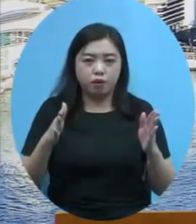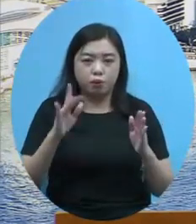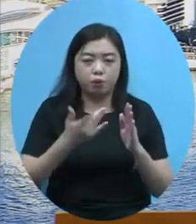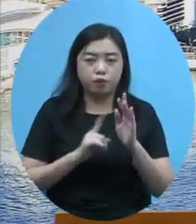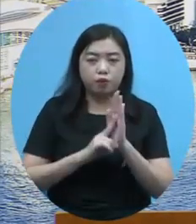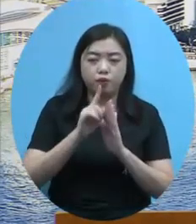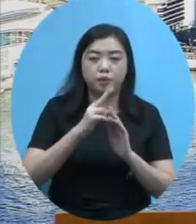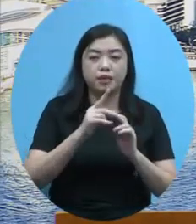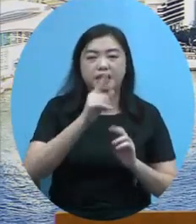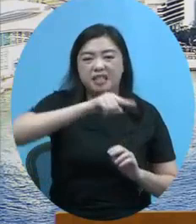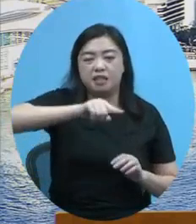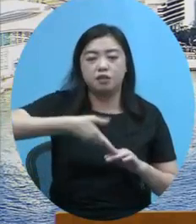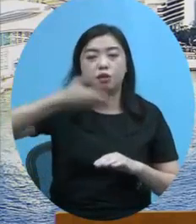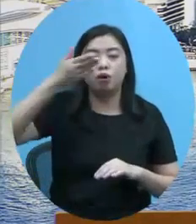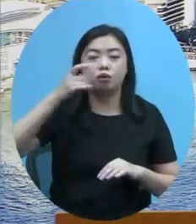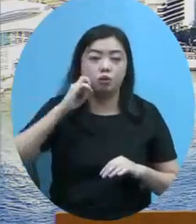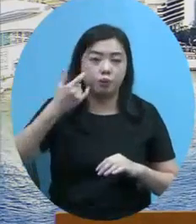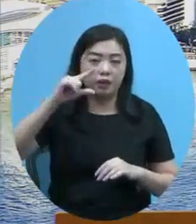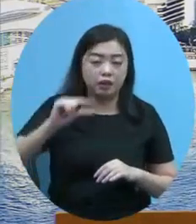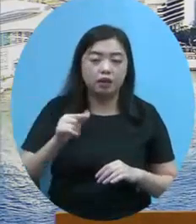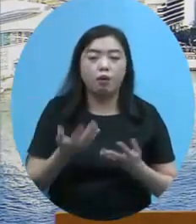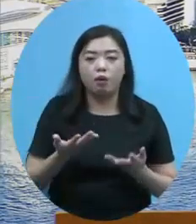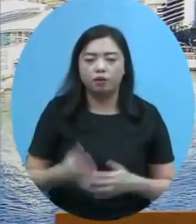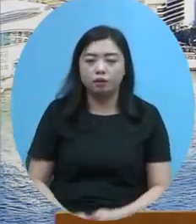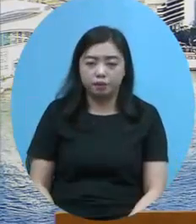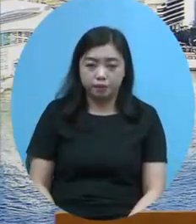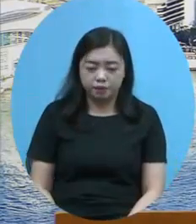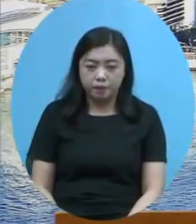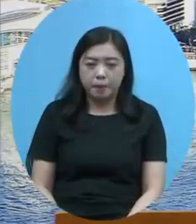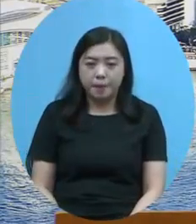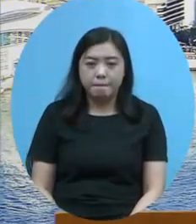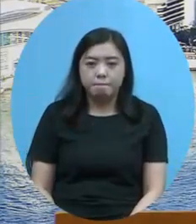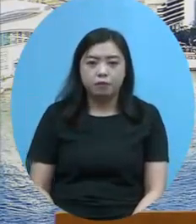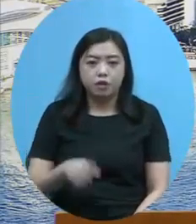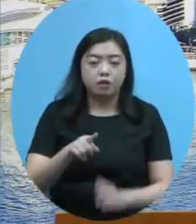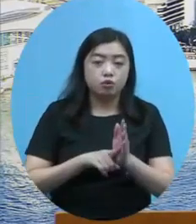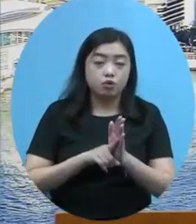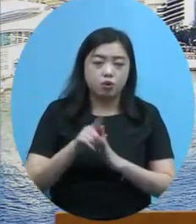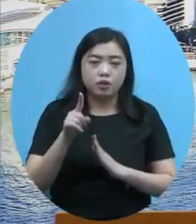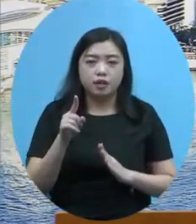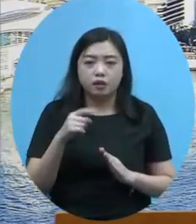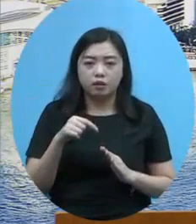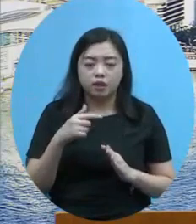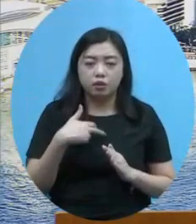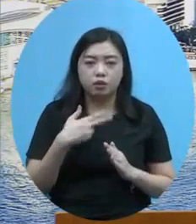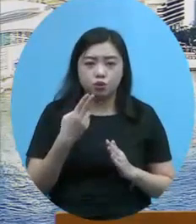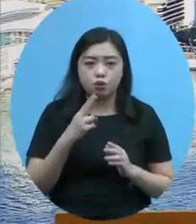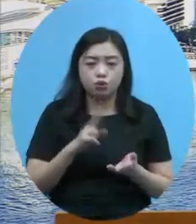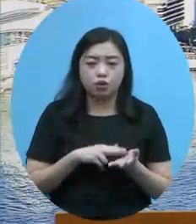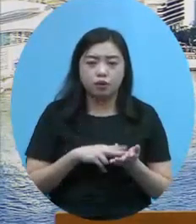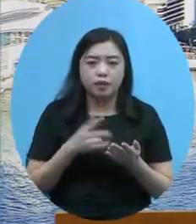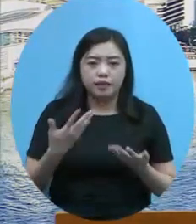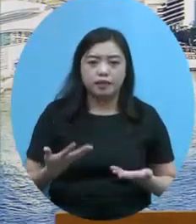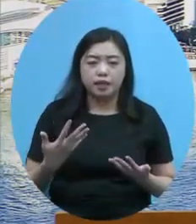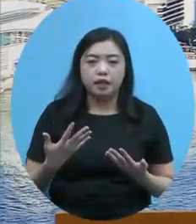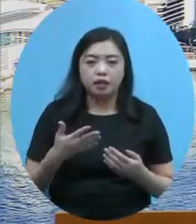四位數字或者係四位數字嘅低位啦。咁呢個上升主要我哋相信都係即係同現